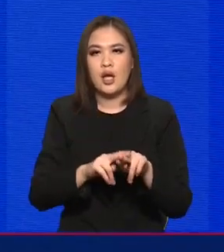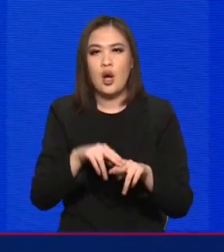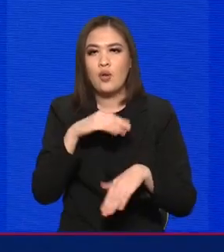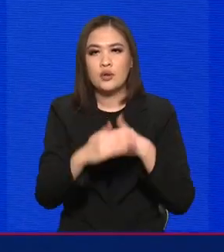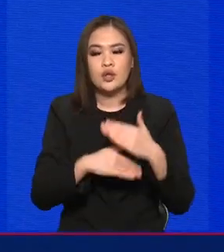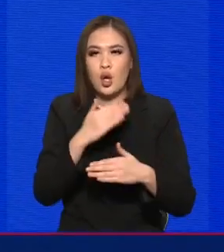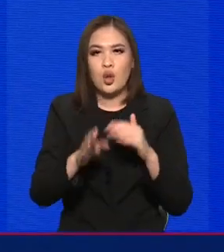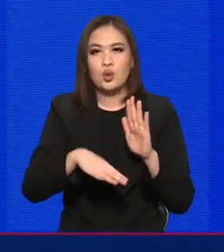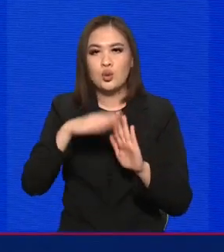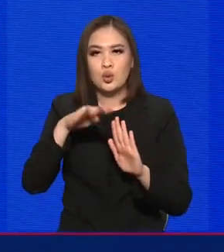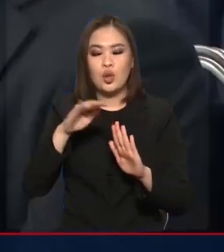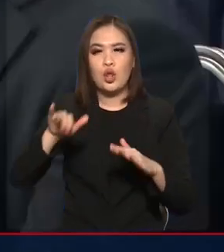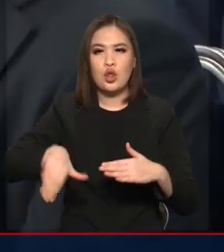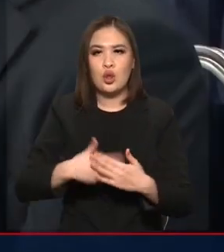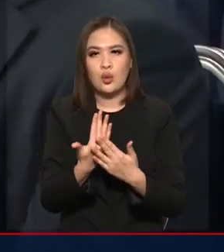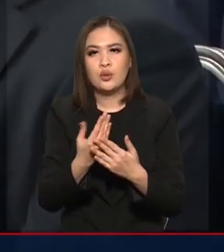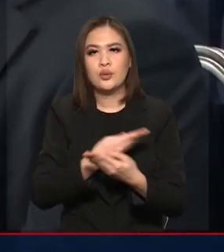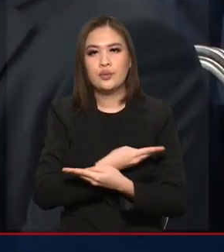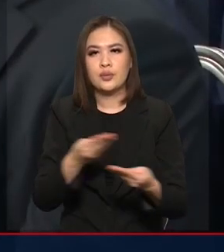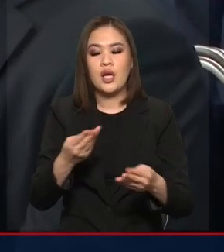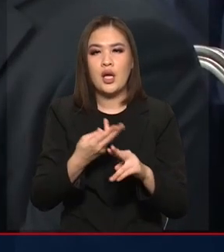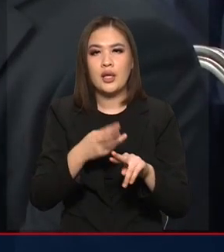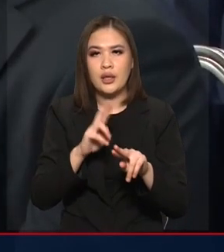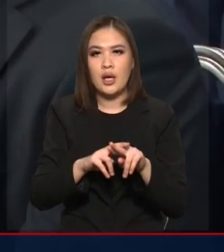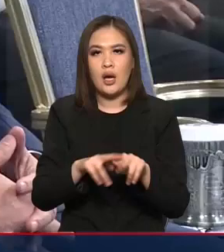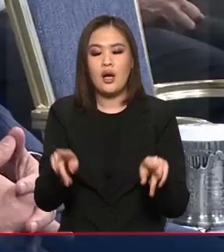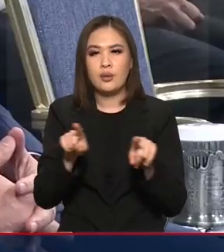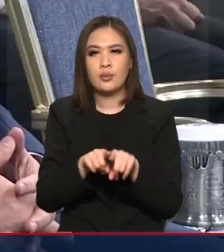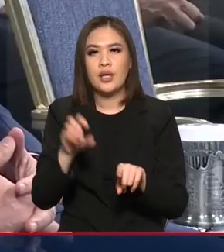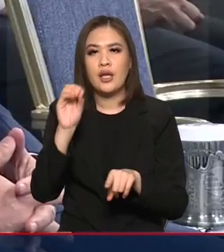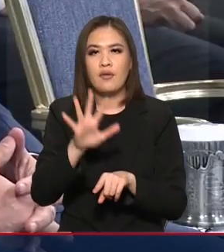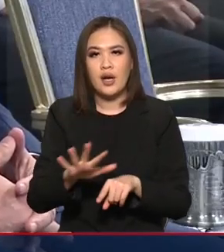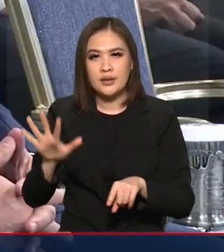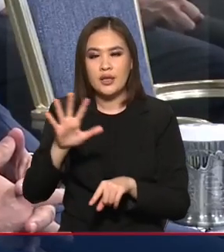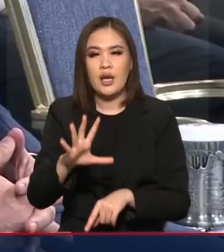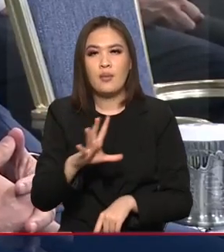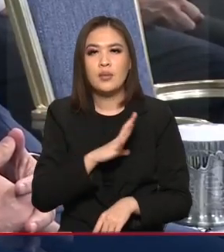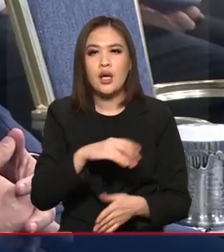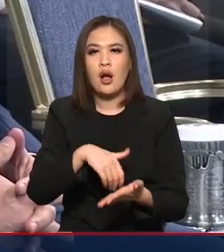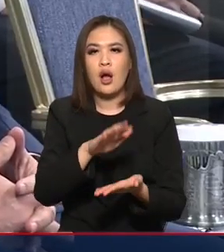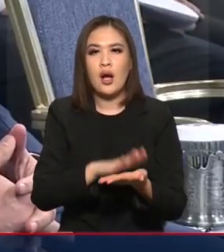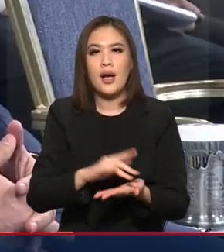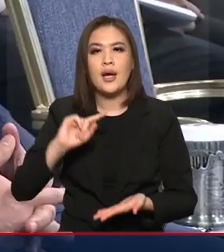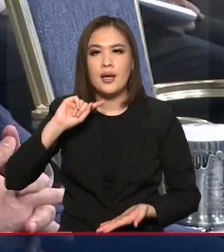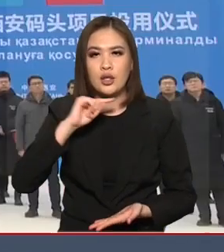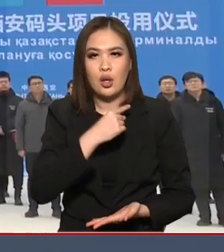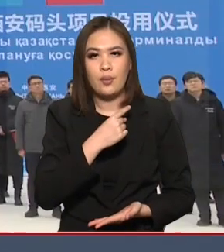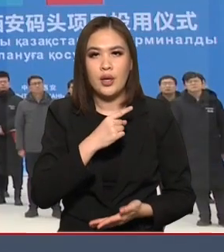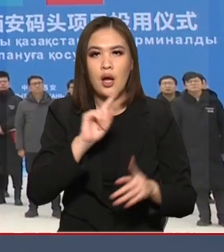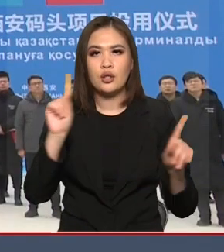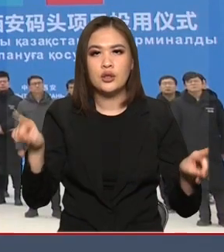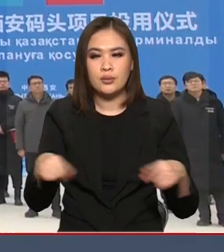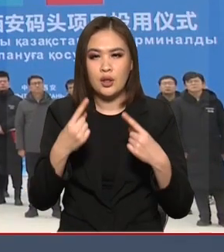дамытуға жаңа серпін бермек. Сондай-ақ, Евразиядағы сауда экономика